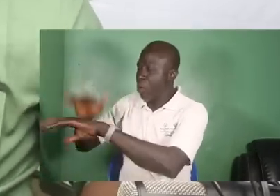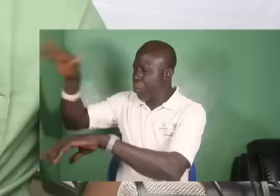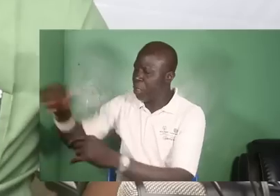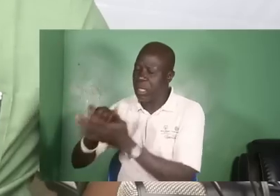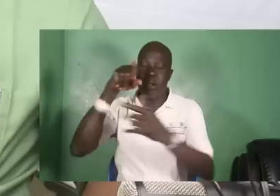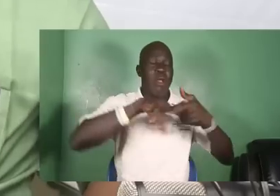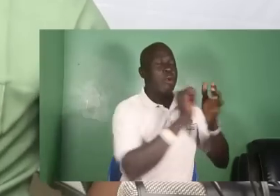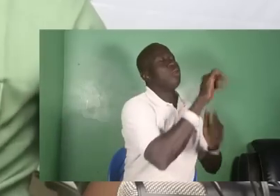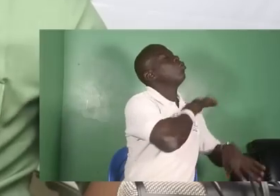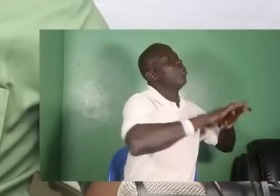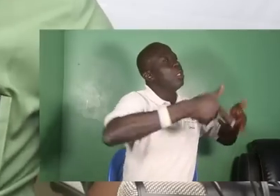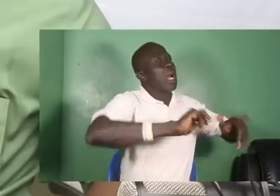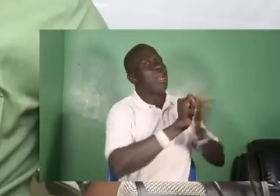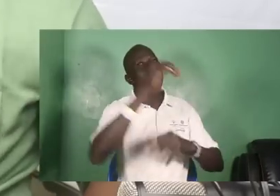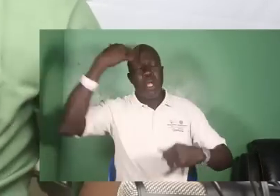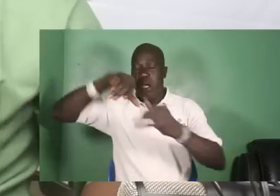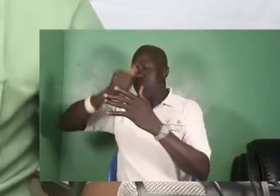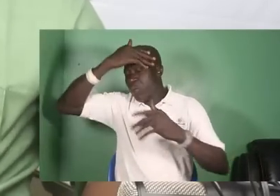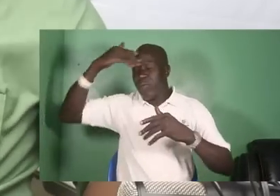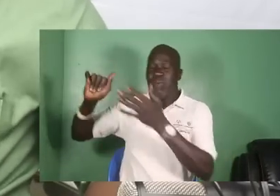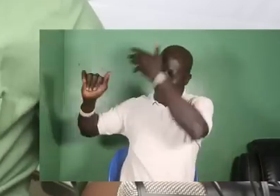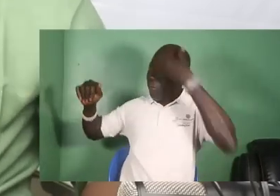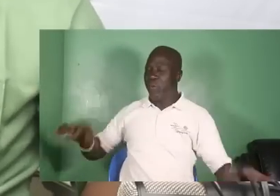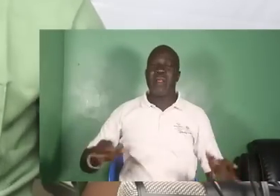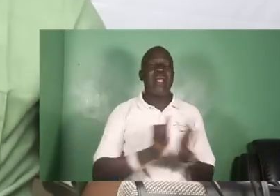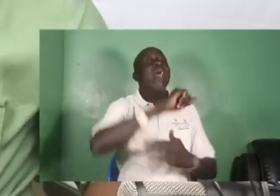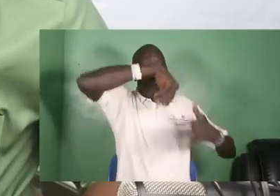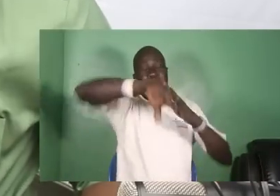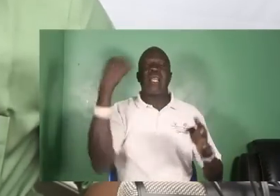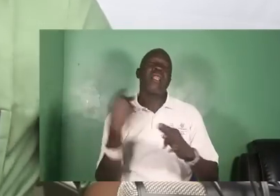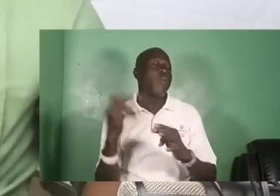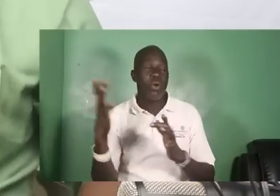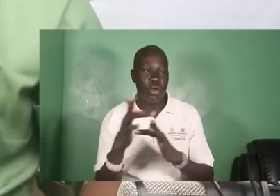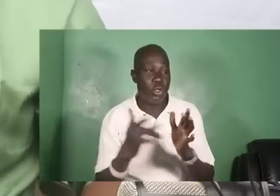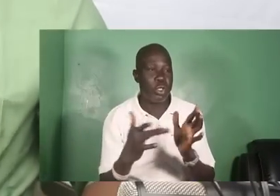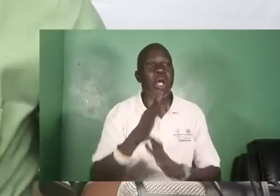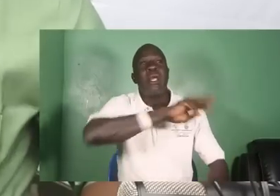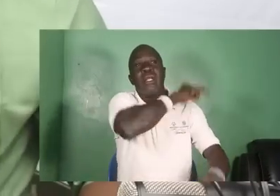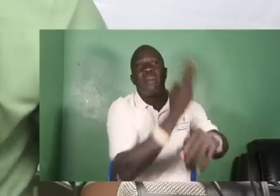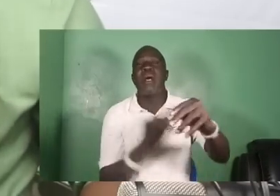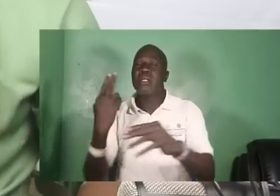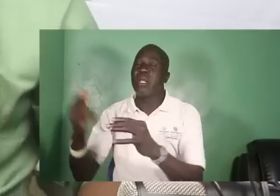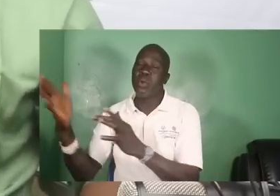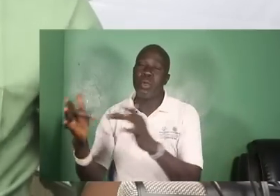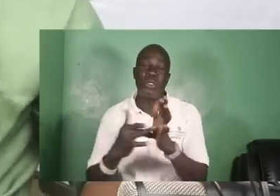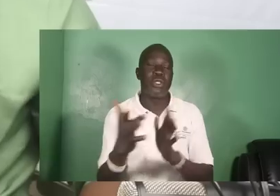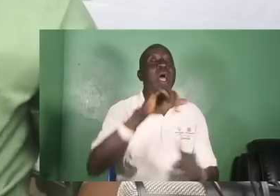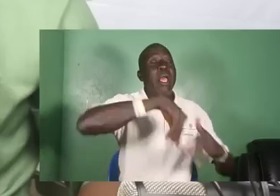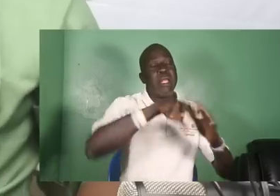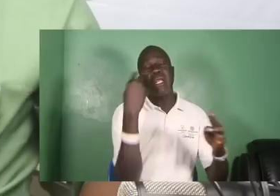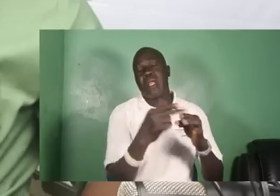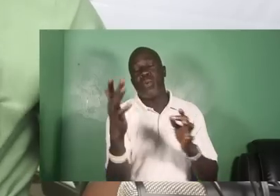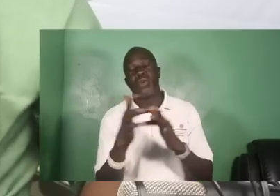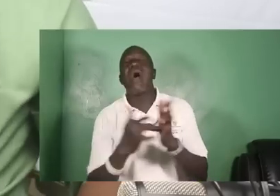That invitation of elders make your children to love mine. Bẹ́ẹ̀ bẹ́ẹ̀ bẹ́ẹ̀ ní ilé àràbùkà. Sẹ́líbà ló jí kàkáwọ́lá. Lè dúró lè